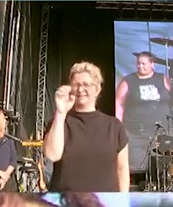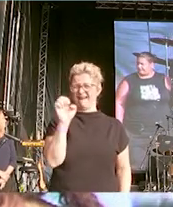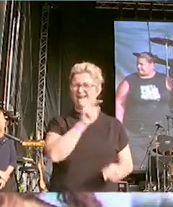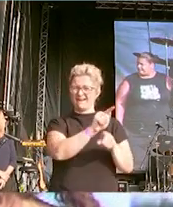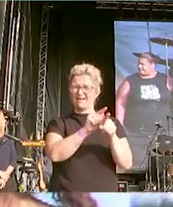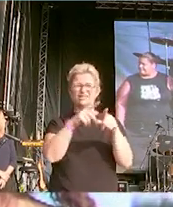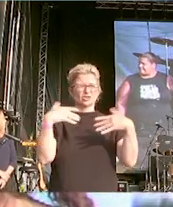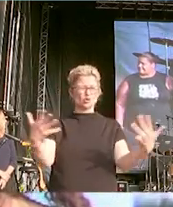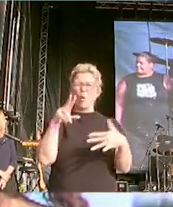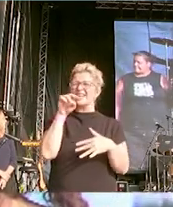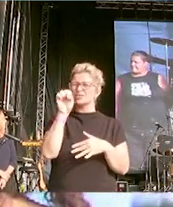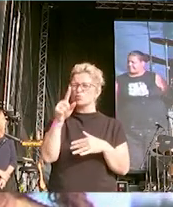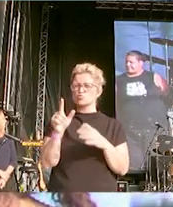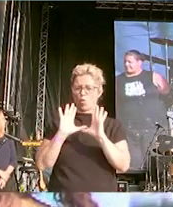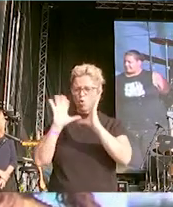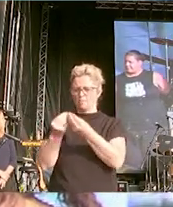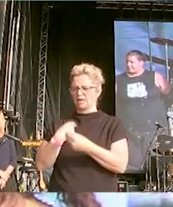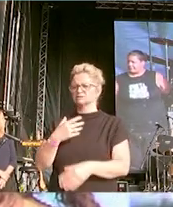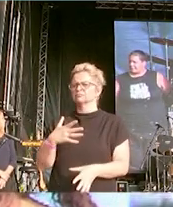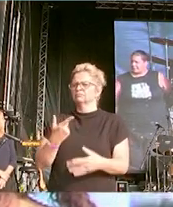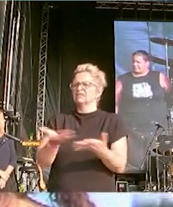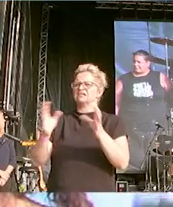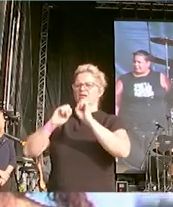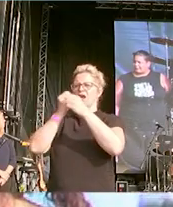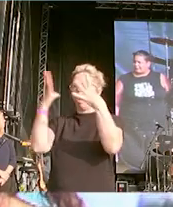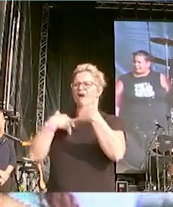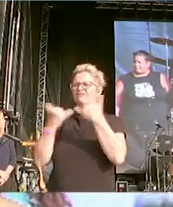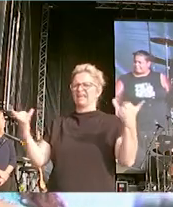des NSU-Komplexes für uns alle gefährlich ist.